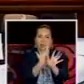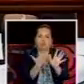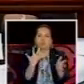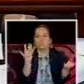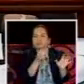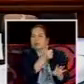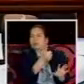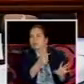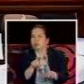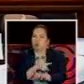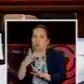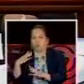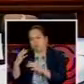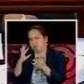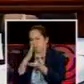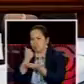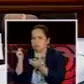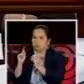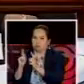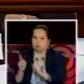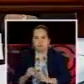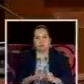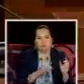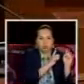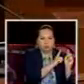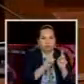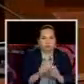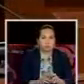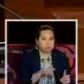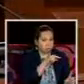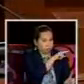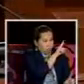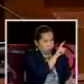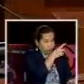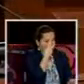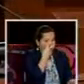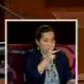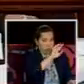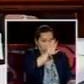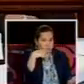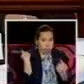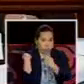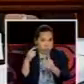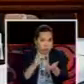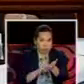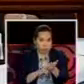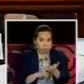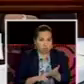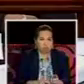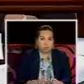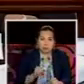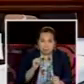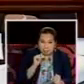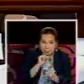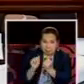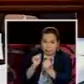pinapauna ho muna. Nakita mo po ba sila habang pumipirma? In the, kung ang tinatanong nyo is the